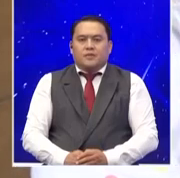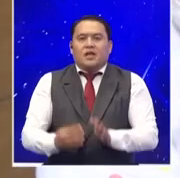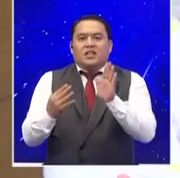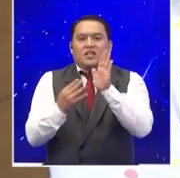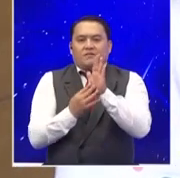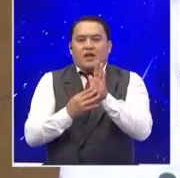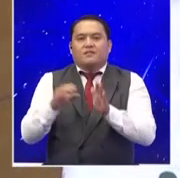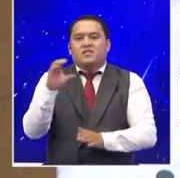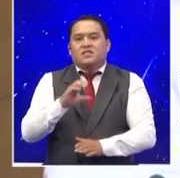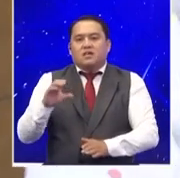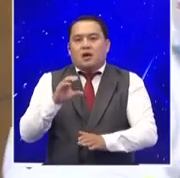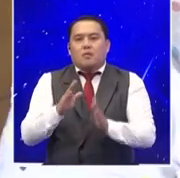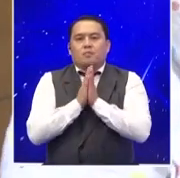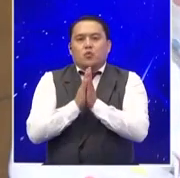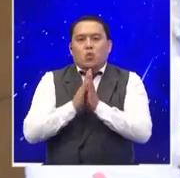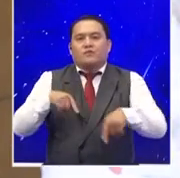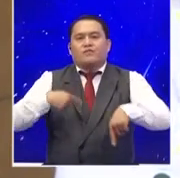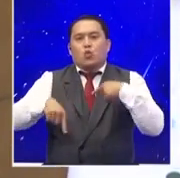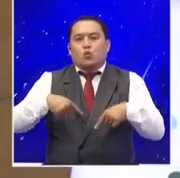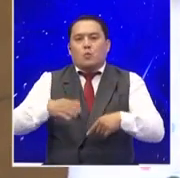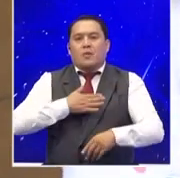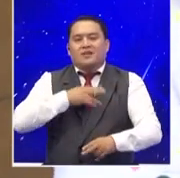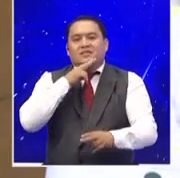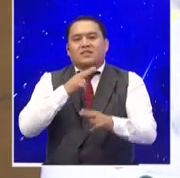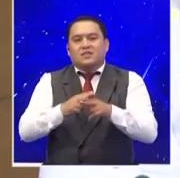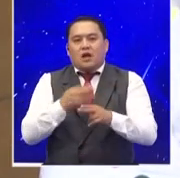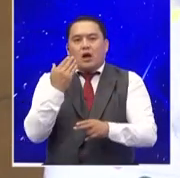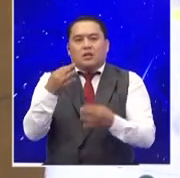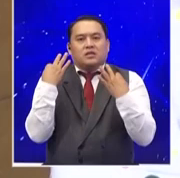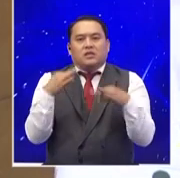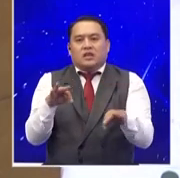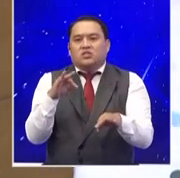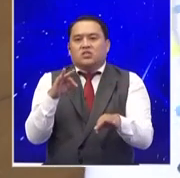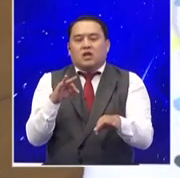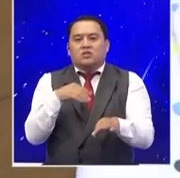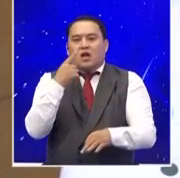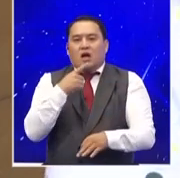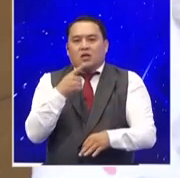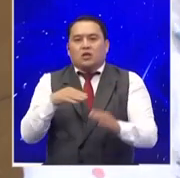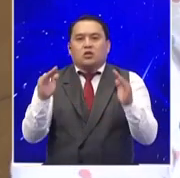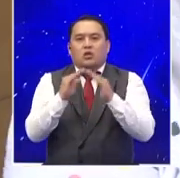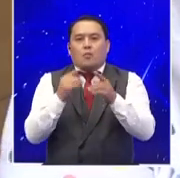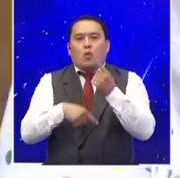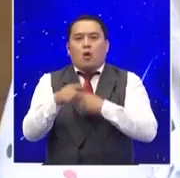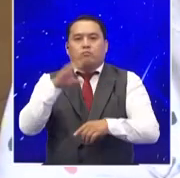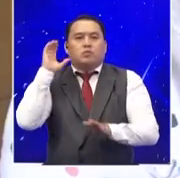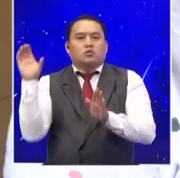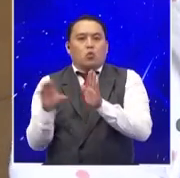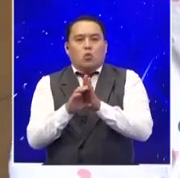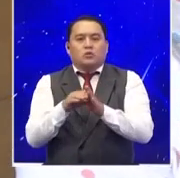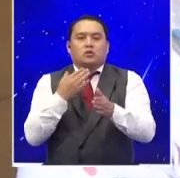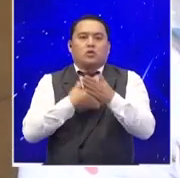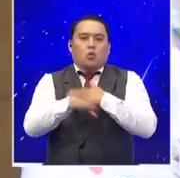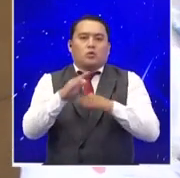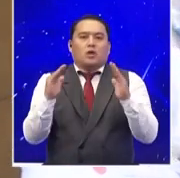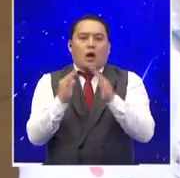Девятого числа Ярасыл отпрашивался на футбол у моей сестры, но она не разрешила ему, а сказала идти домой. Он послушался и пошел.